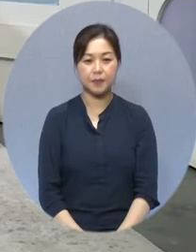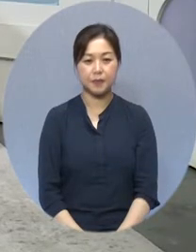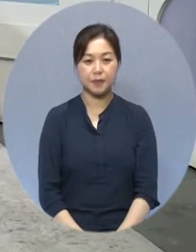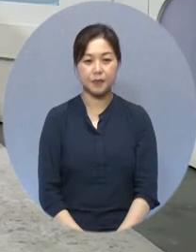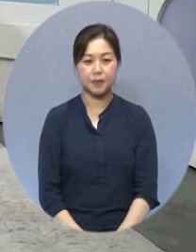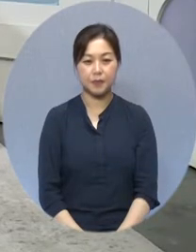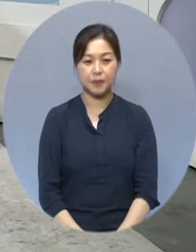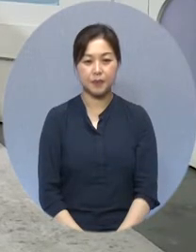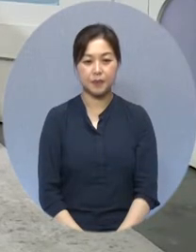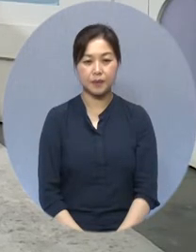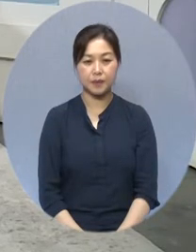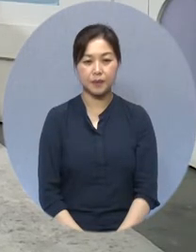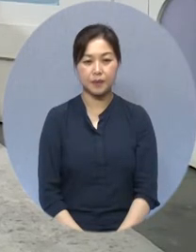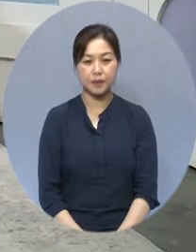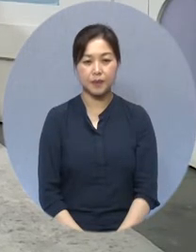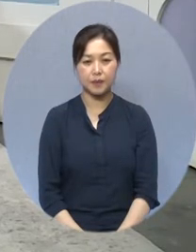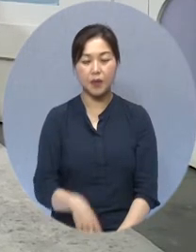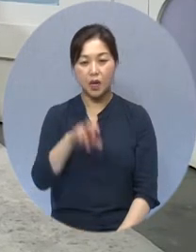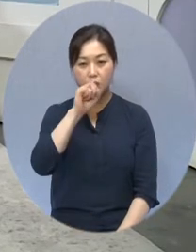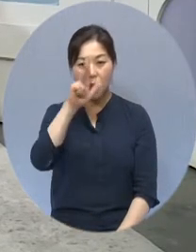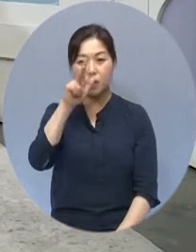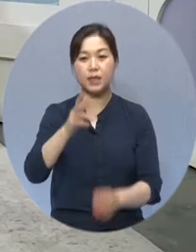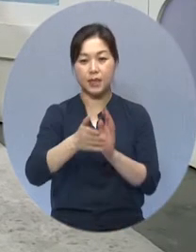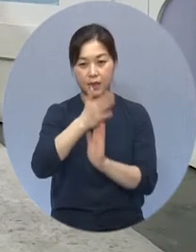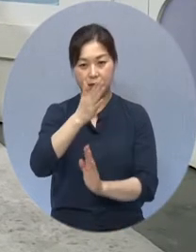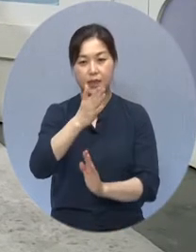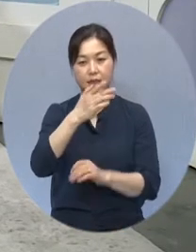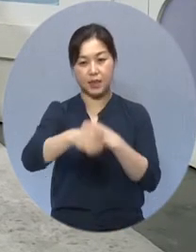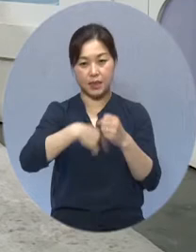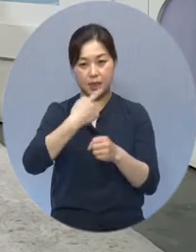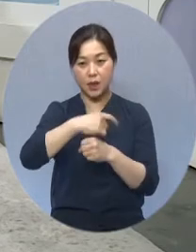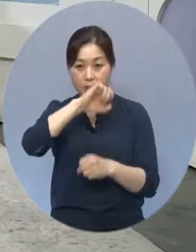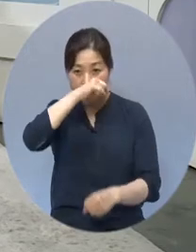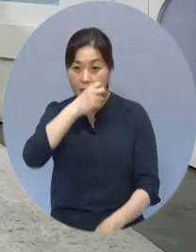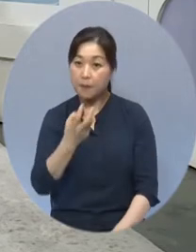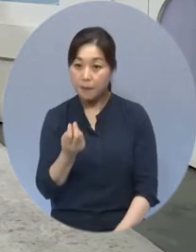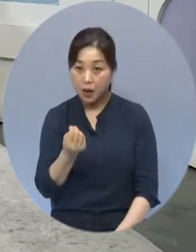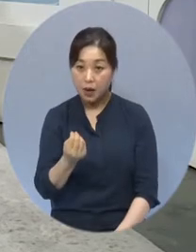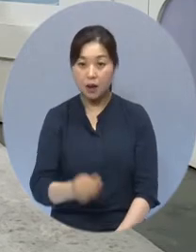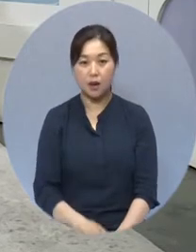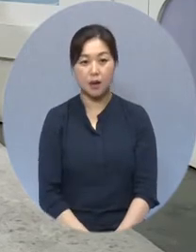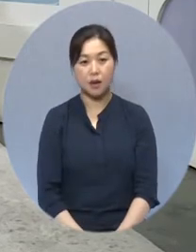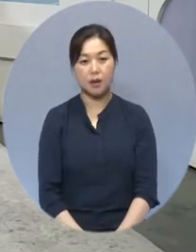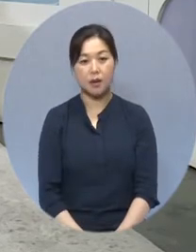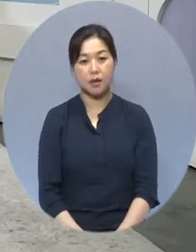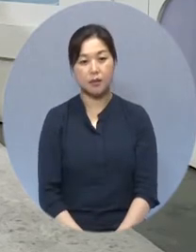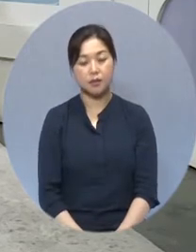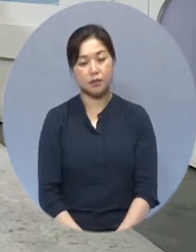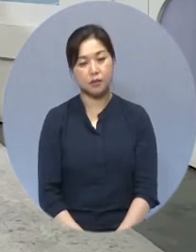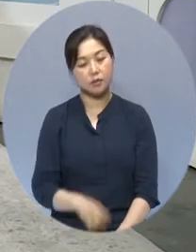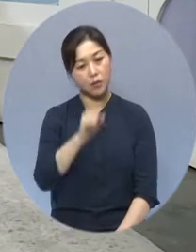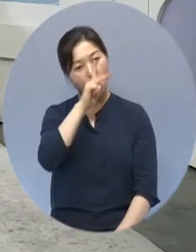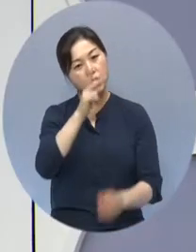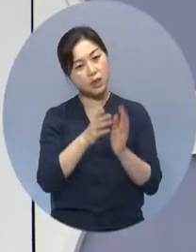1년에 용인시 예산은 얼마나 됩니까? 우리가 지금 용인시가 한